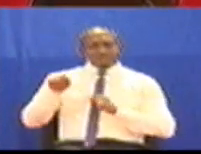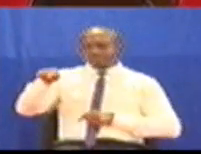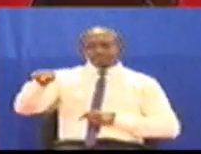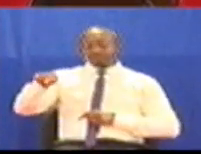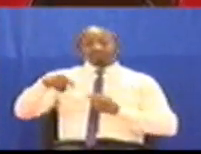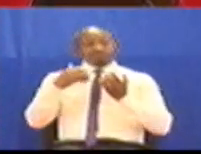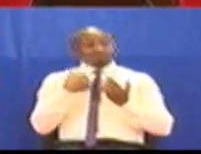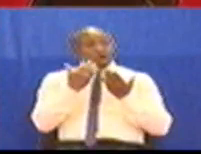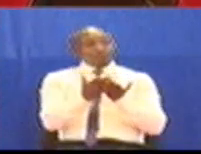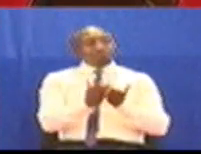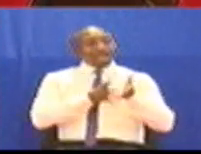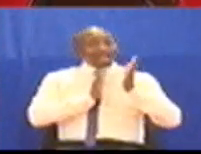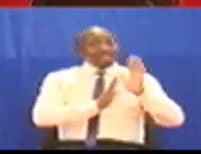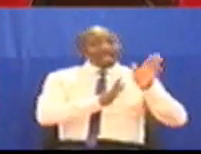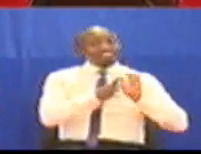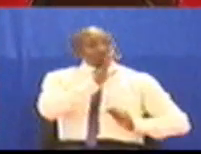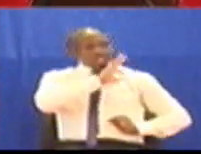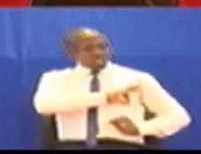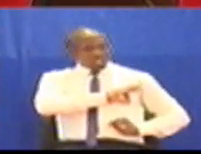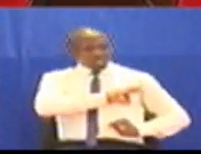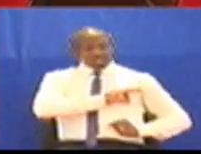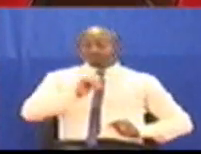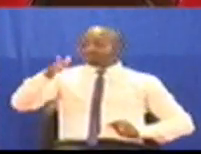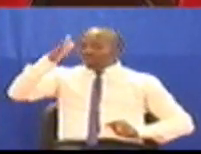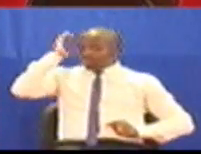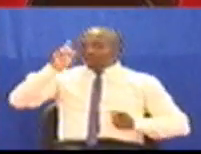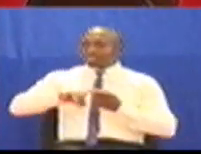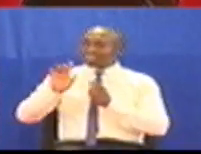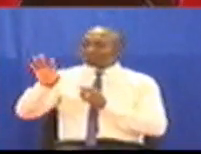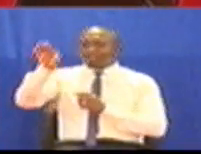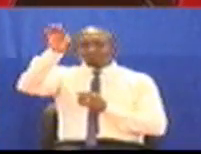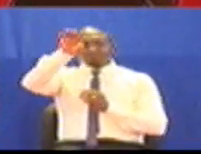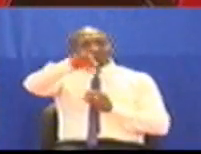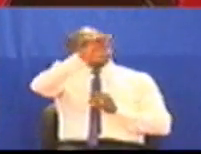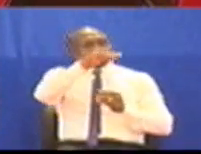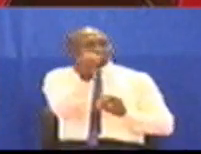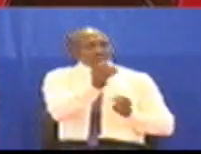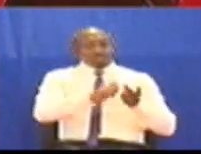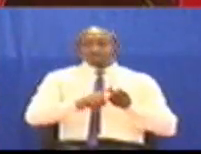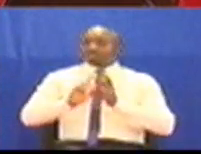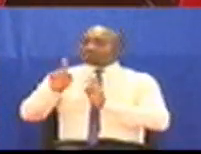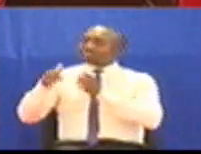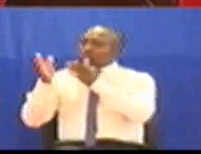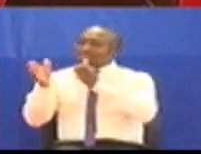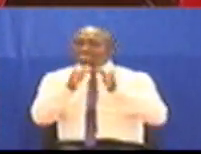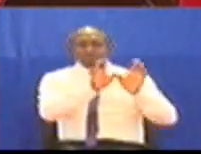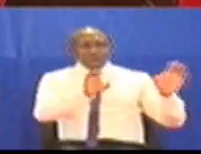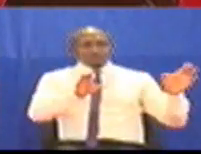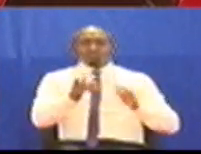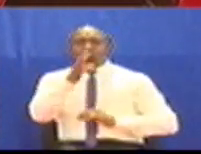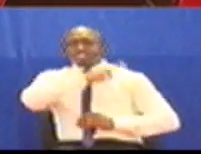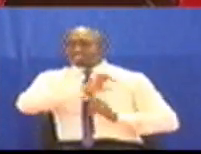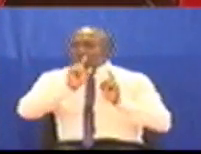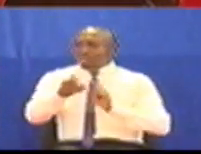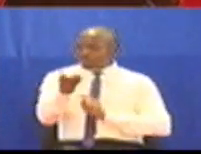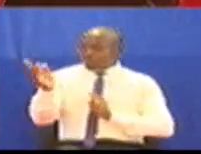kuajiri, mheshimiwa naibu spika, ambayo serikali imekuwa inadonoa iweke utaratibu maalum wa kuajiri hawa walimu